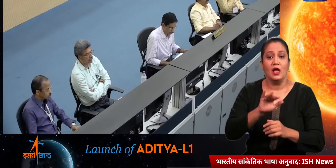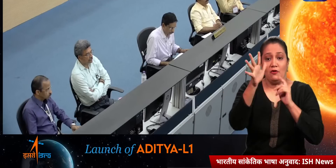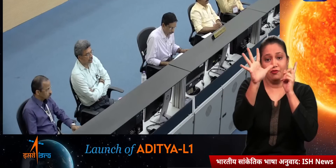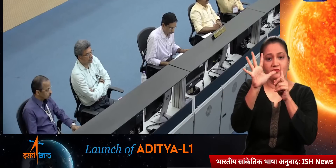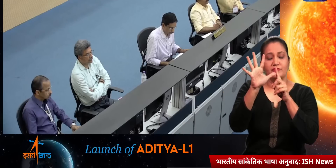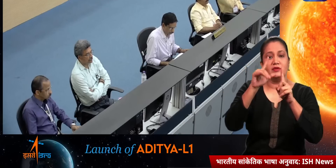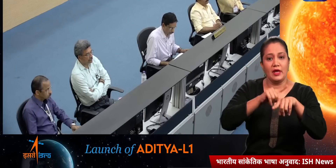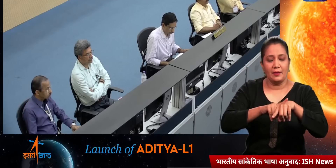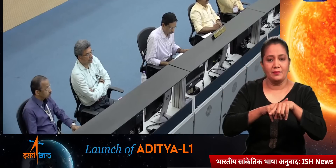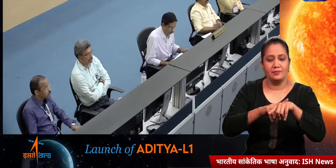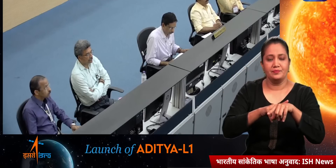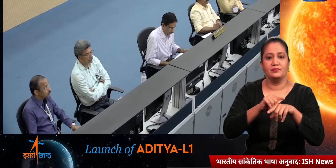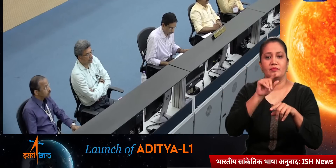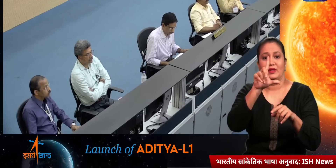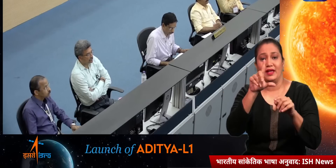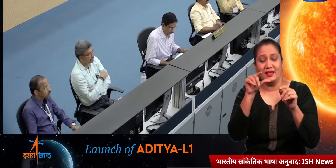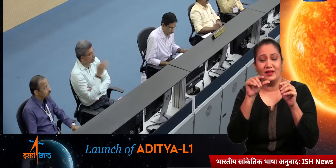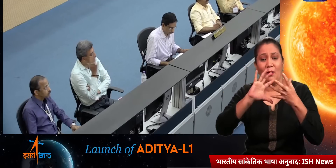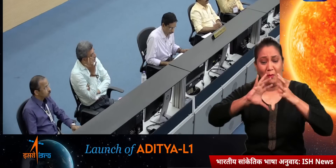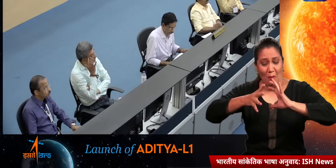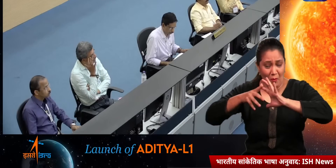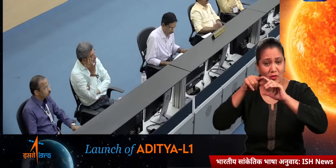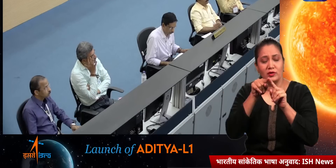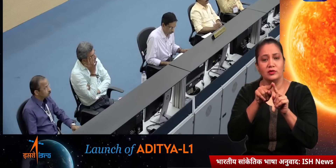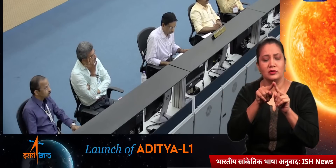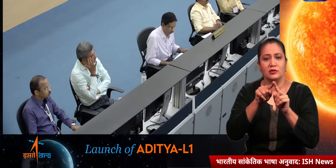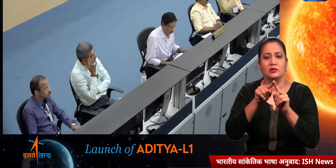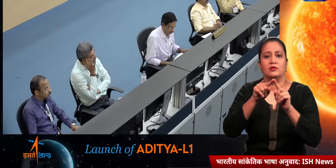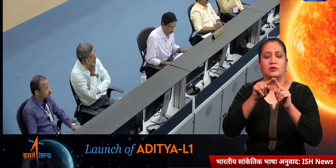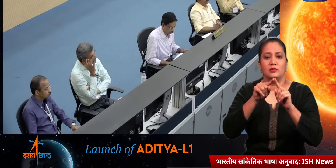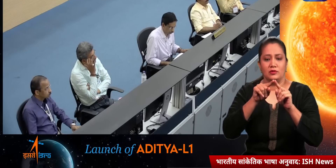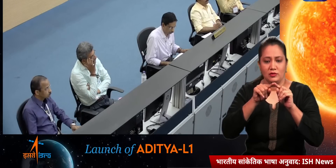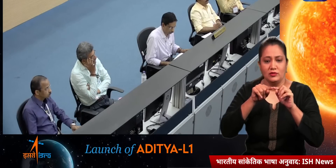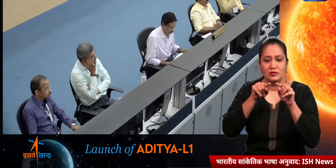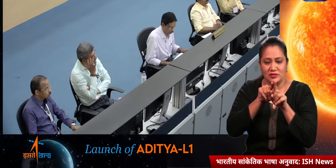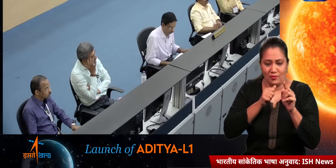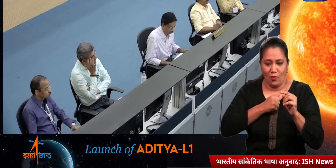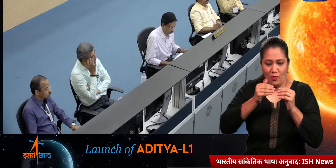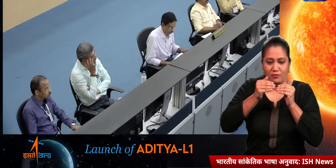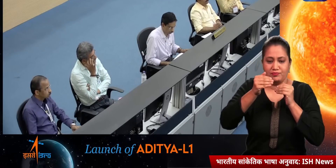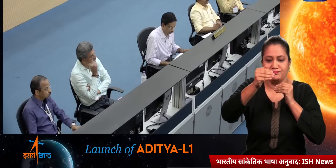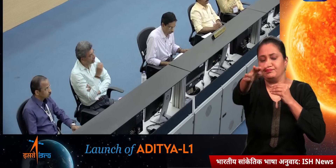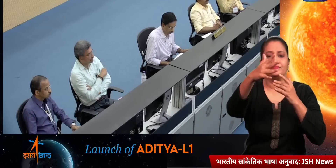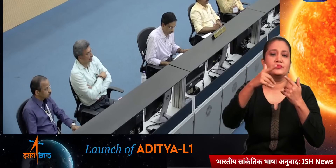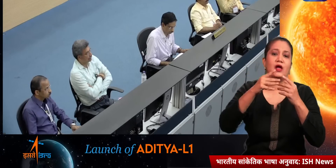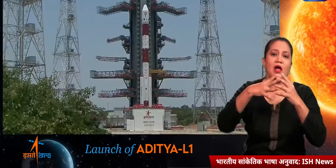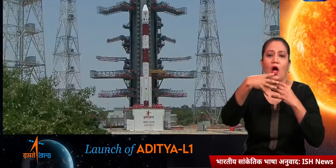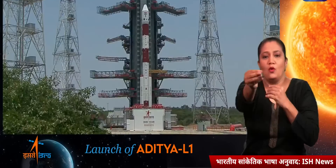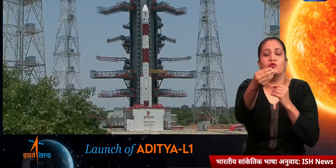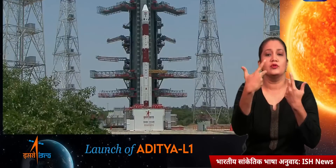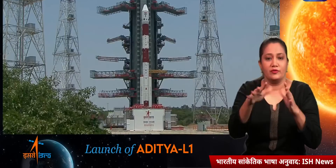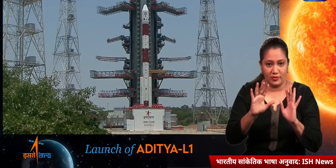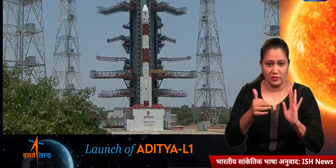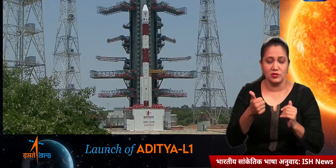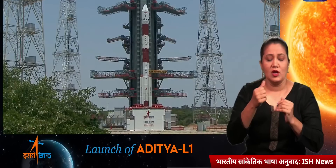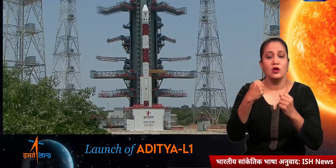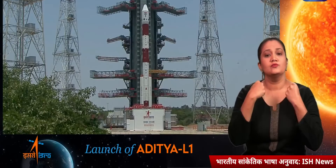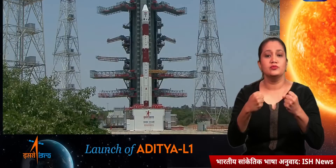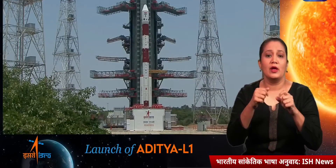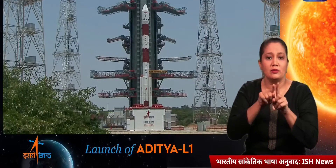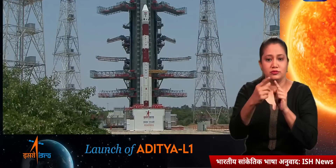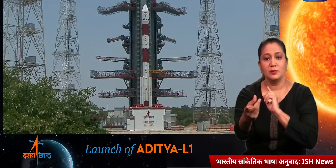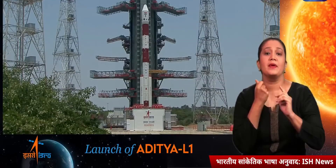में LAM मोटर को फायर कर यान को पृथ्वी की प्रभावी क्षेत्र से बाहर निकलने में समुचित गति प्राप्त की